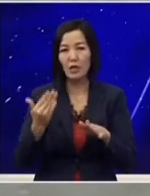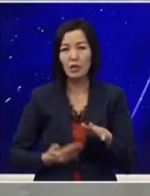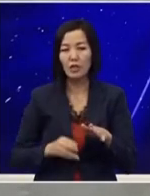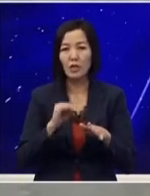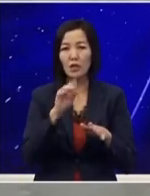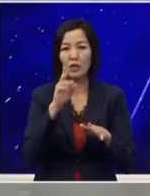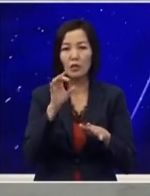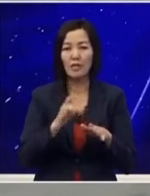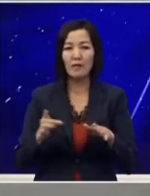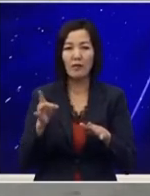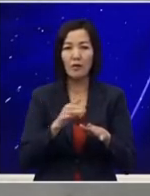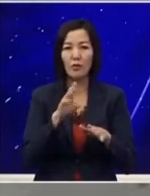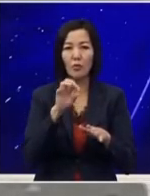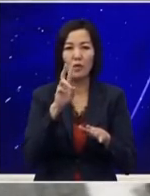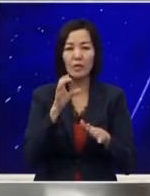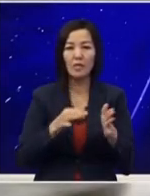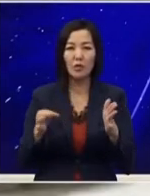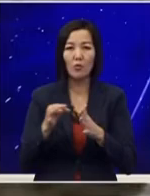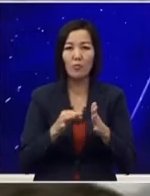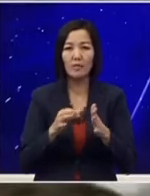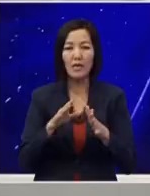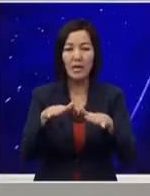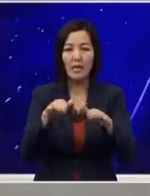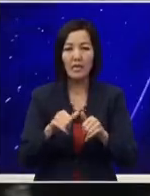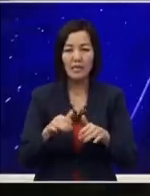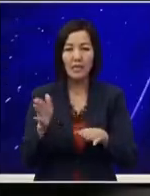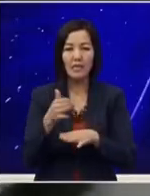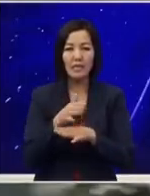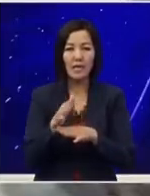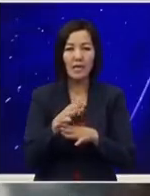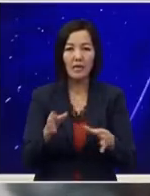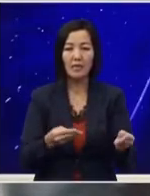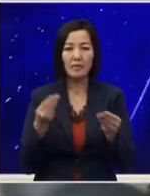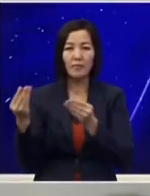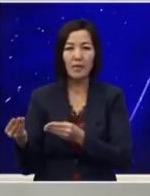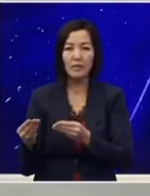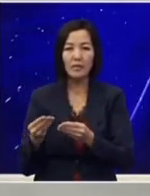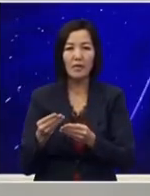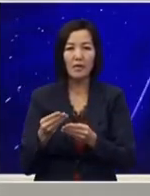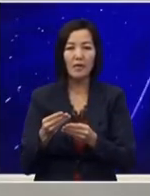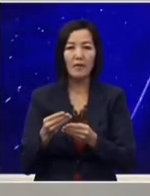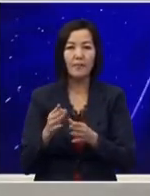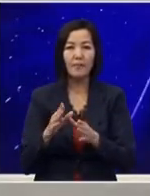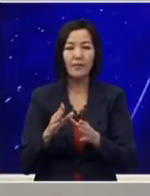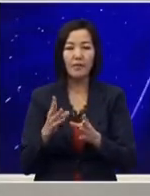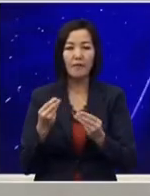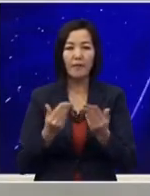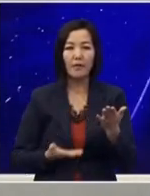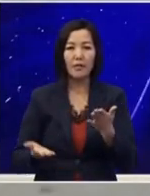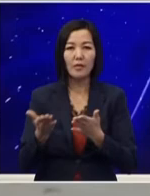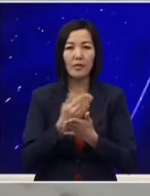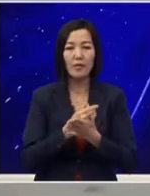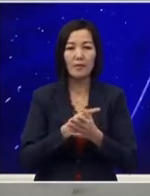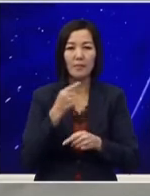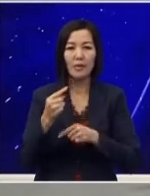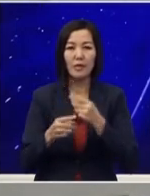житель Шитысайского района Туркестанской области. Изъятая рыба сдана в спецприемники, а вырученные средства перечислят